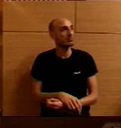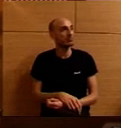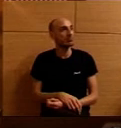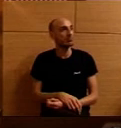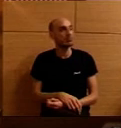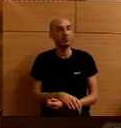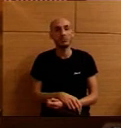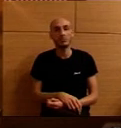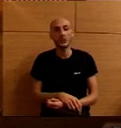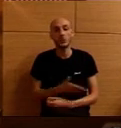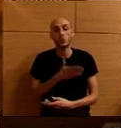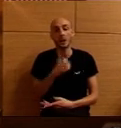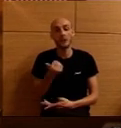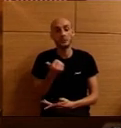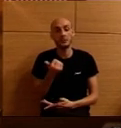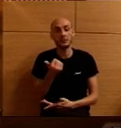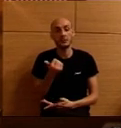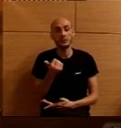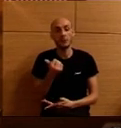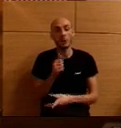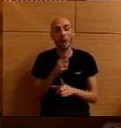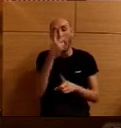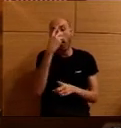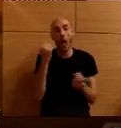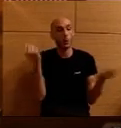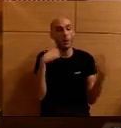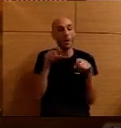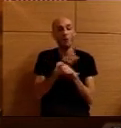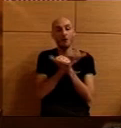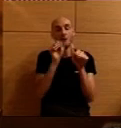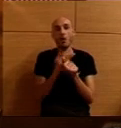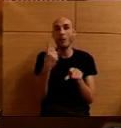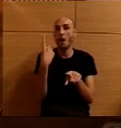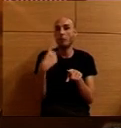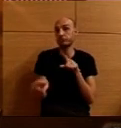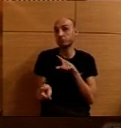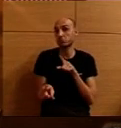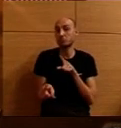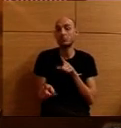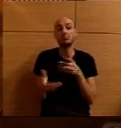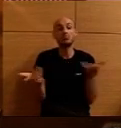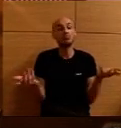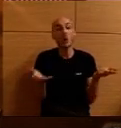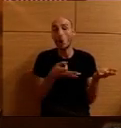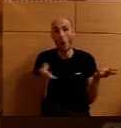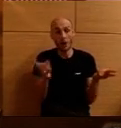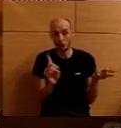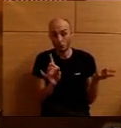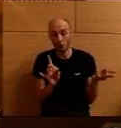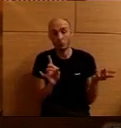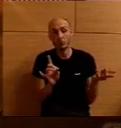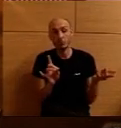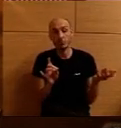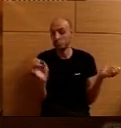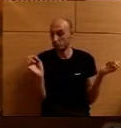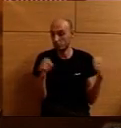que jo m'encontre amb vostè en altre tipus d'actuació o de no correcció o de lo que siga, no el vaig a vetar.